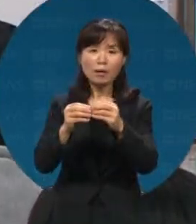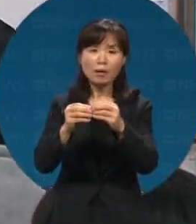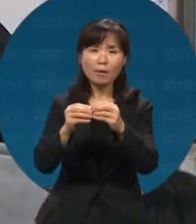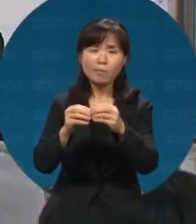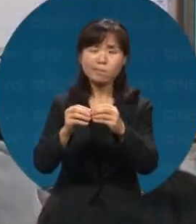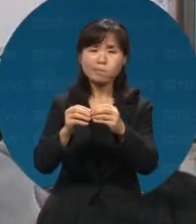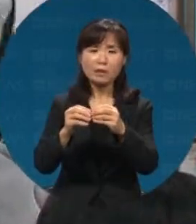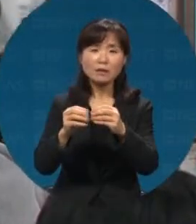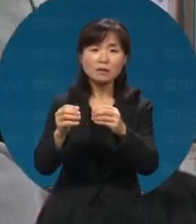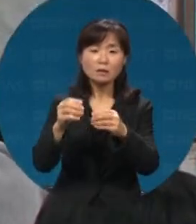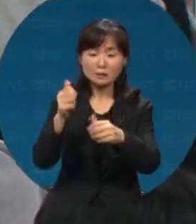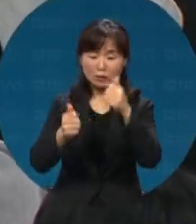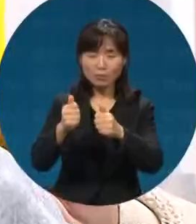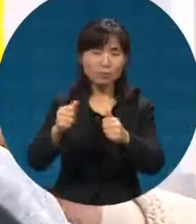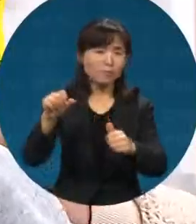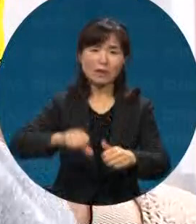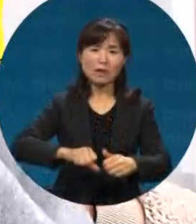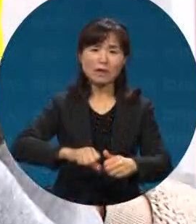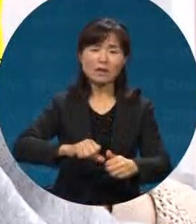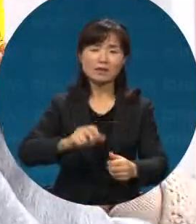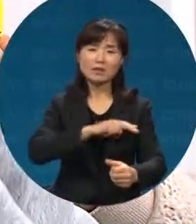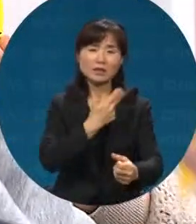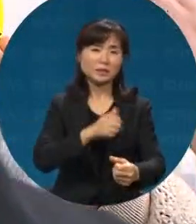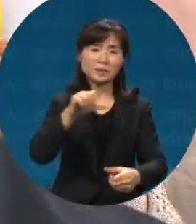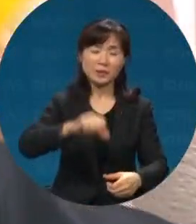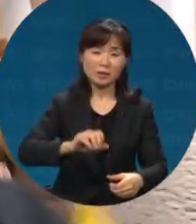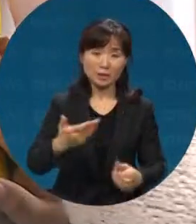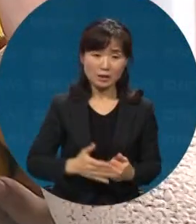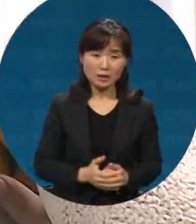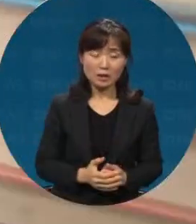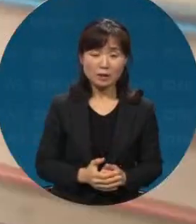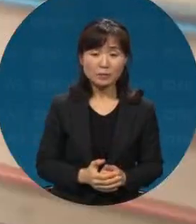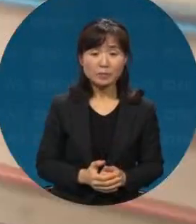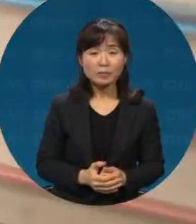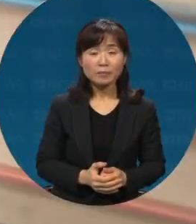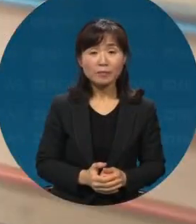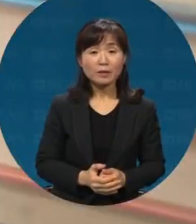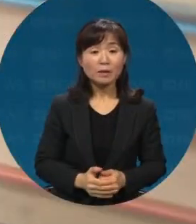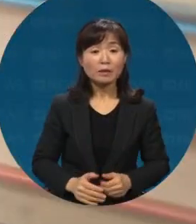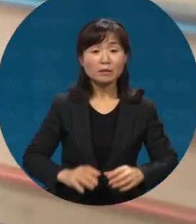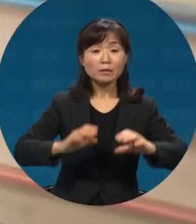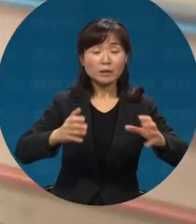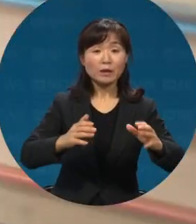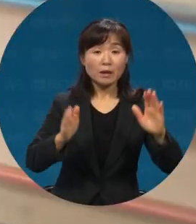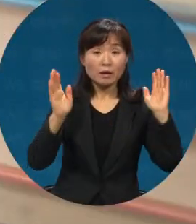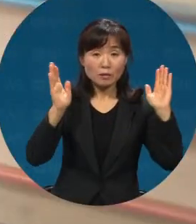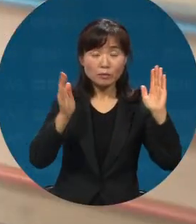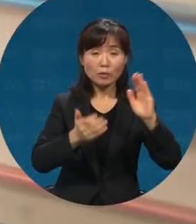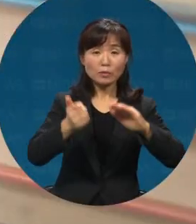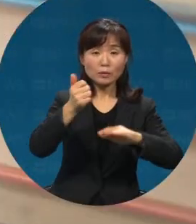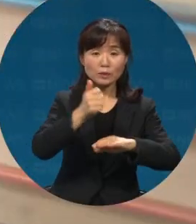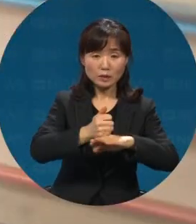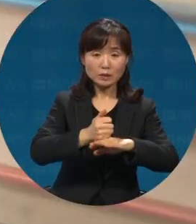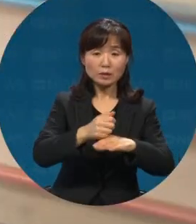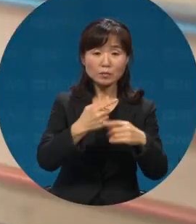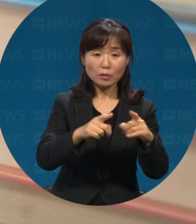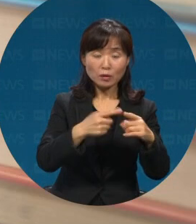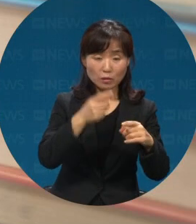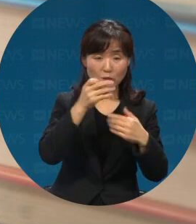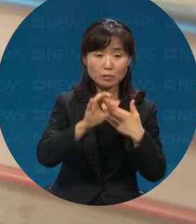학교 현장에서 체감되는 문해력 저하 구체적인 통계로도 확인됩니다 국제학업성취도평가 피사를 살펴보면